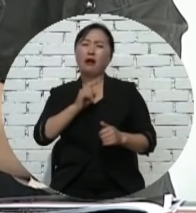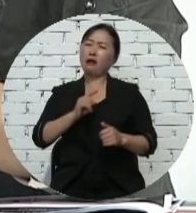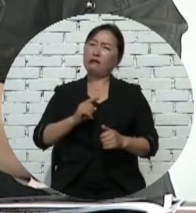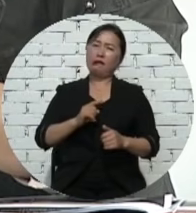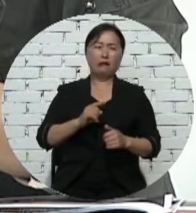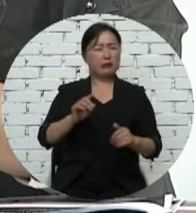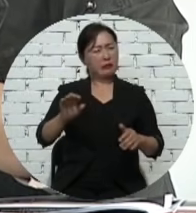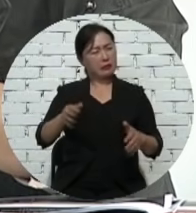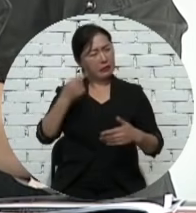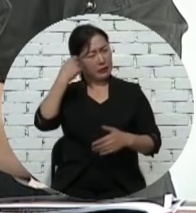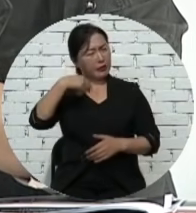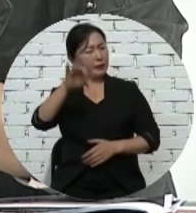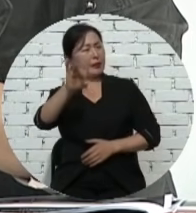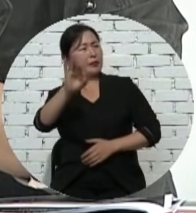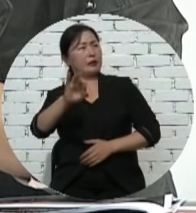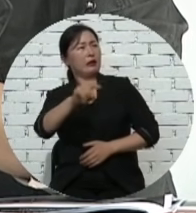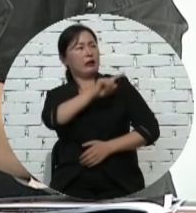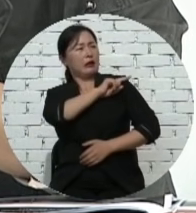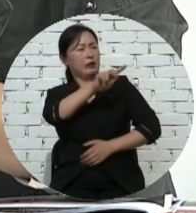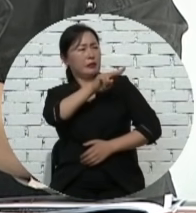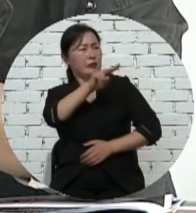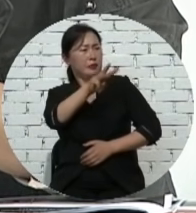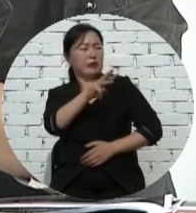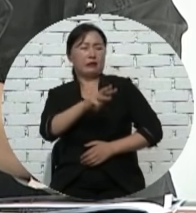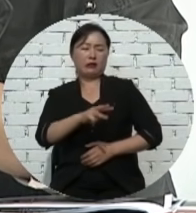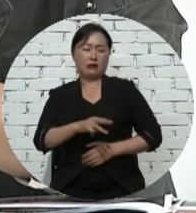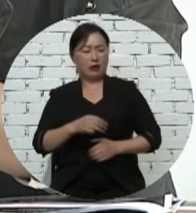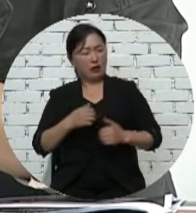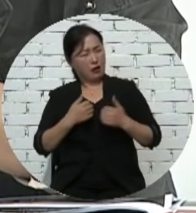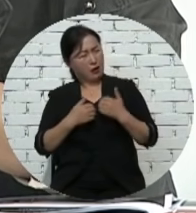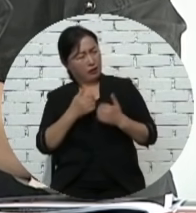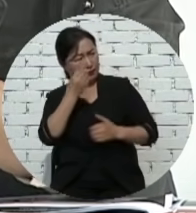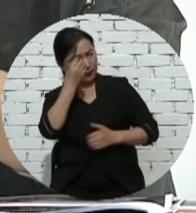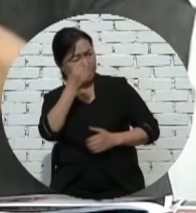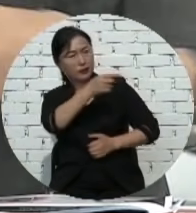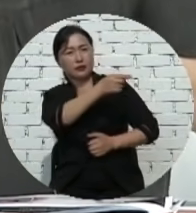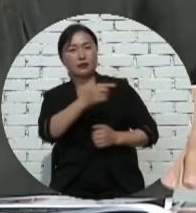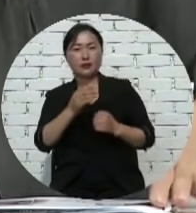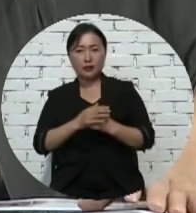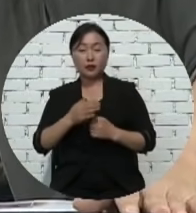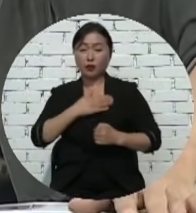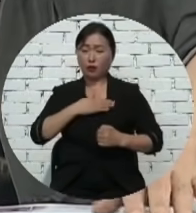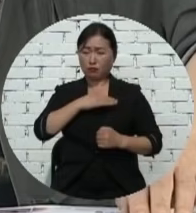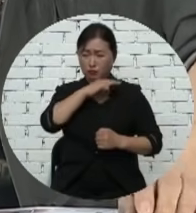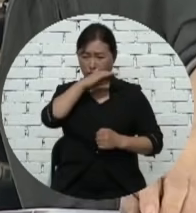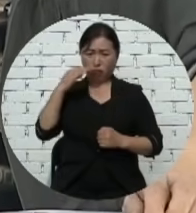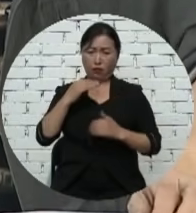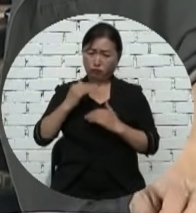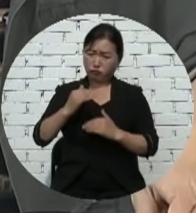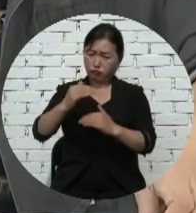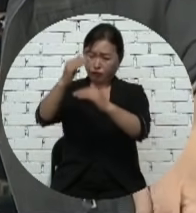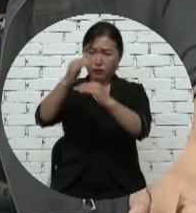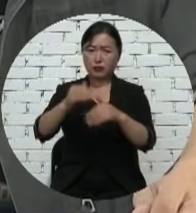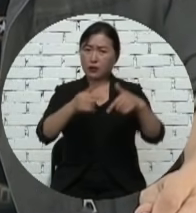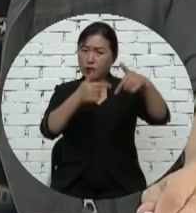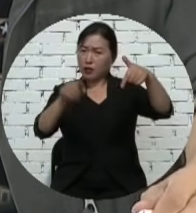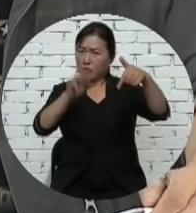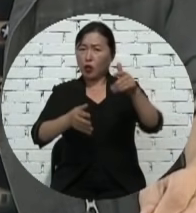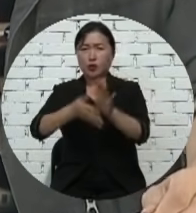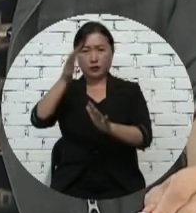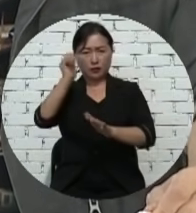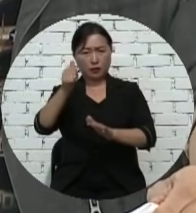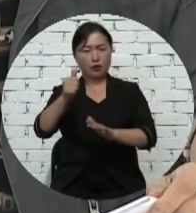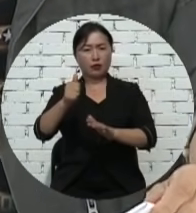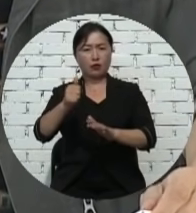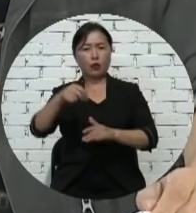사람들이 그냥 1, 2, 3등 하는 게 그게 희화화지. 우리같이 정상적으로 지금 인천시장을 통해서 내가 저